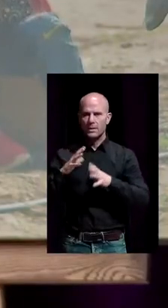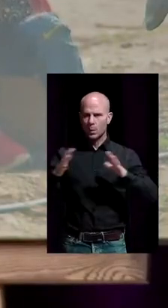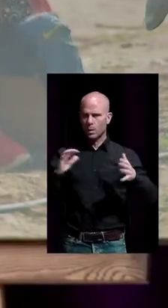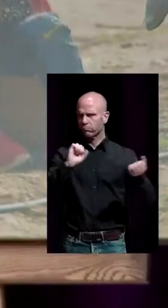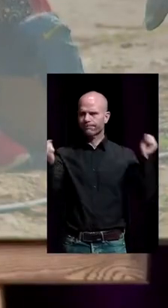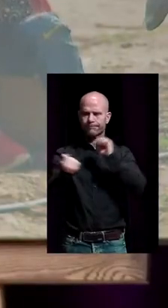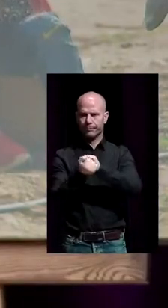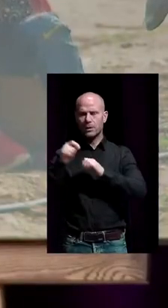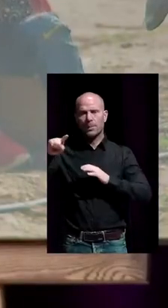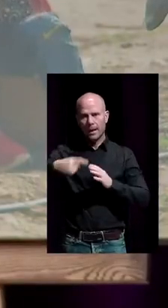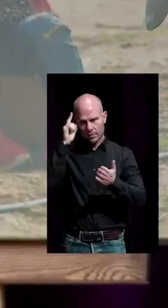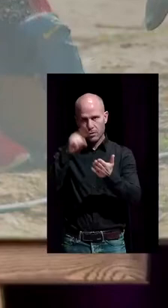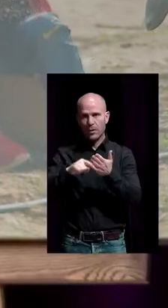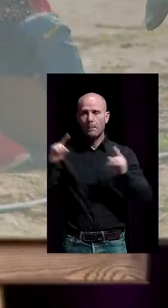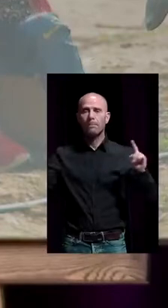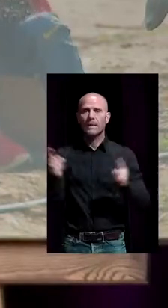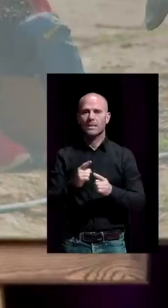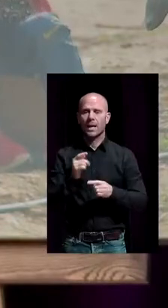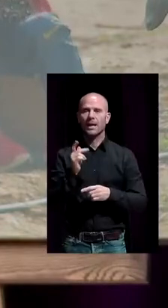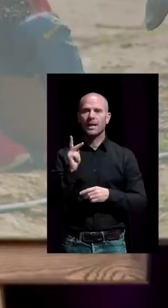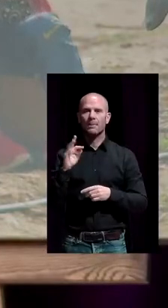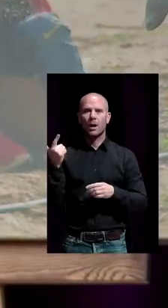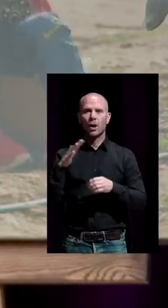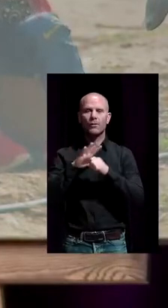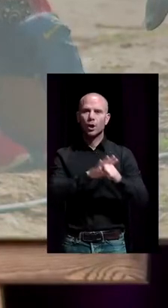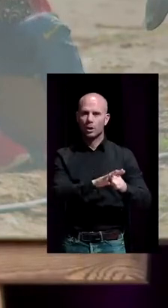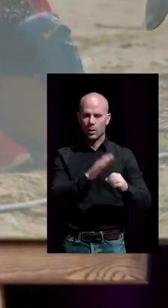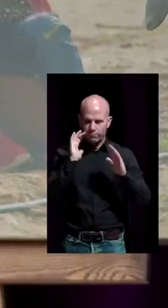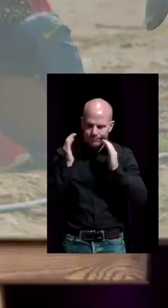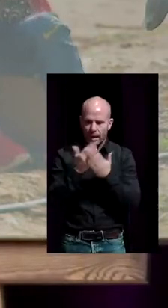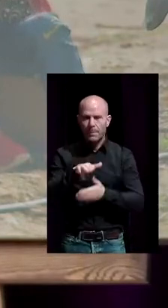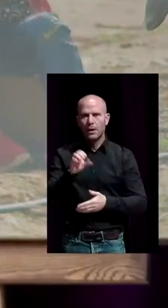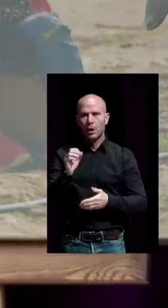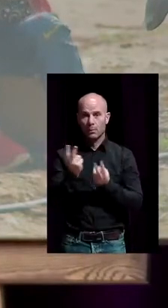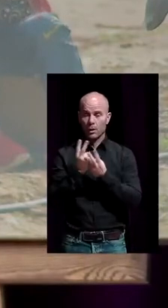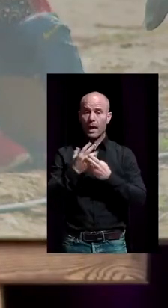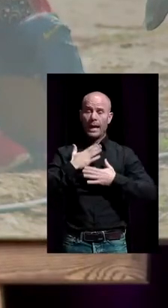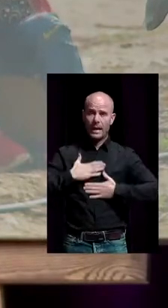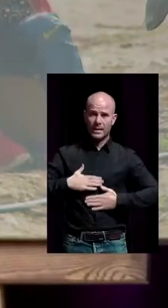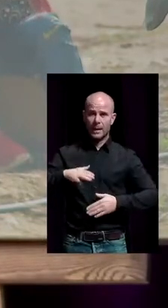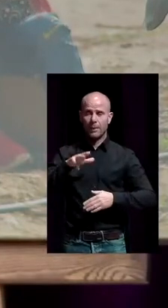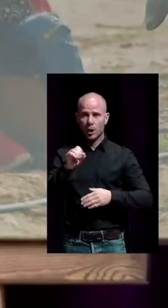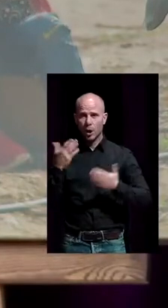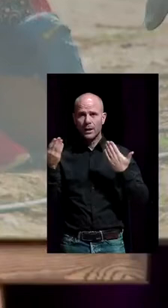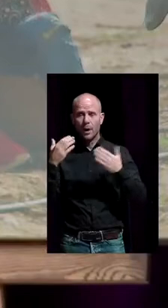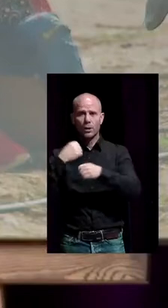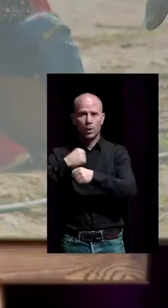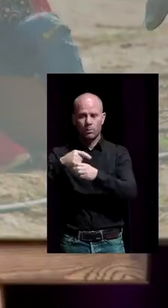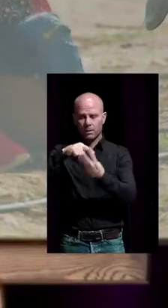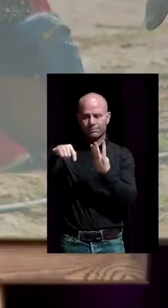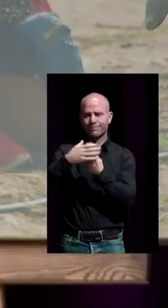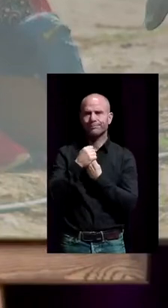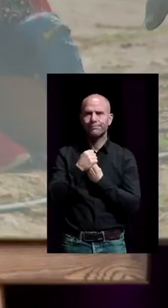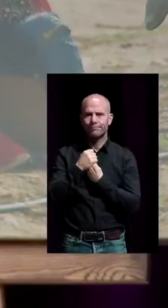krävs för att kunna minska vårt klimatavtryck och ta hand om vår miljö. Så hälsa och miljö- och klimatarbetet, de hänger väldigt